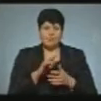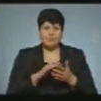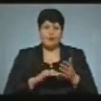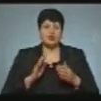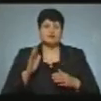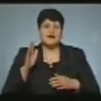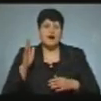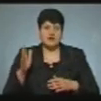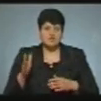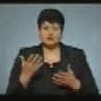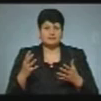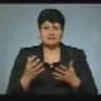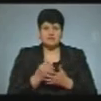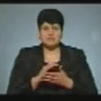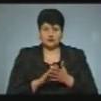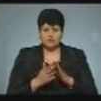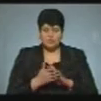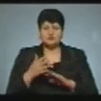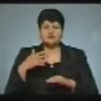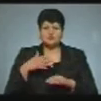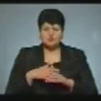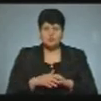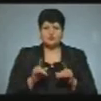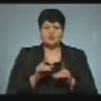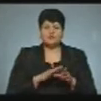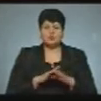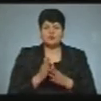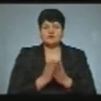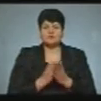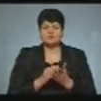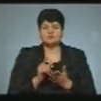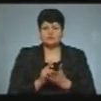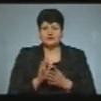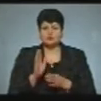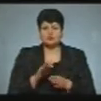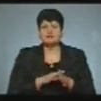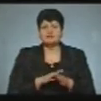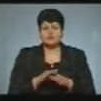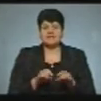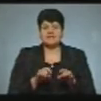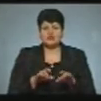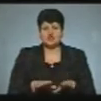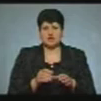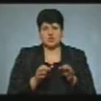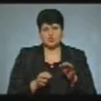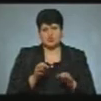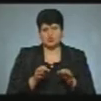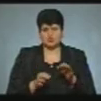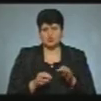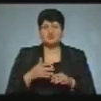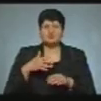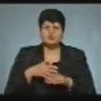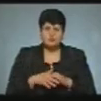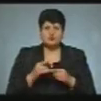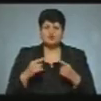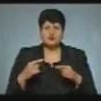принципі, нам не вдасться домовитися, то зрозуміло, що виконавча служба змушена буде виконати рішення суду. Зрозуміло, що